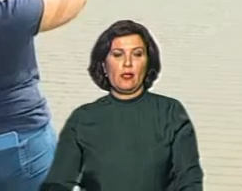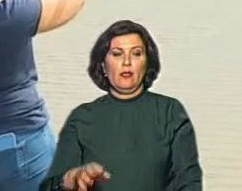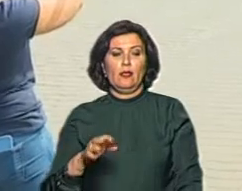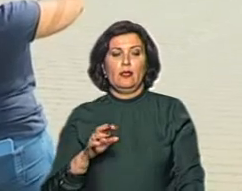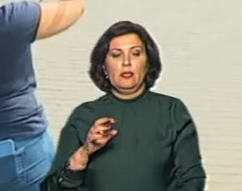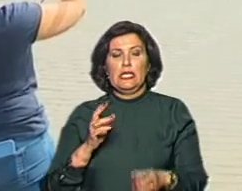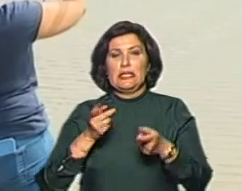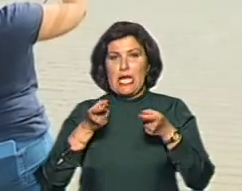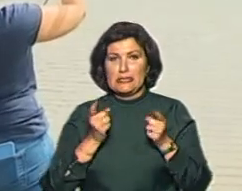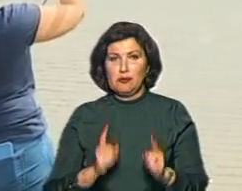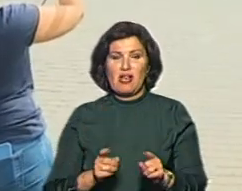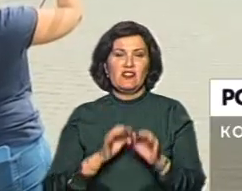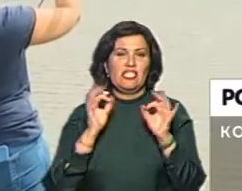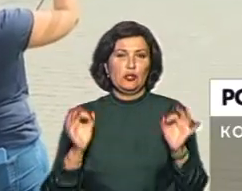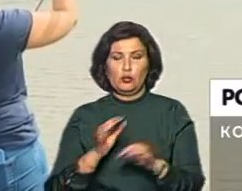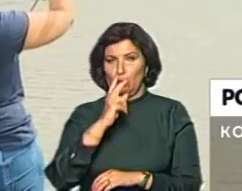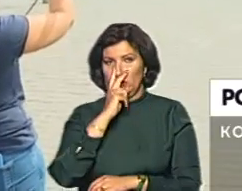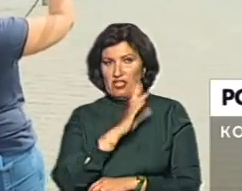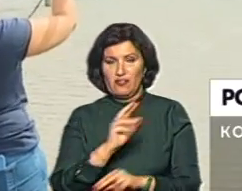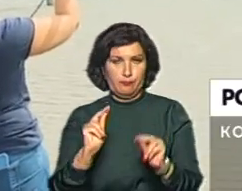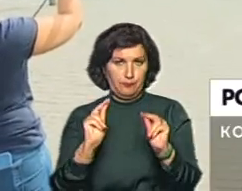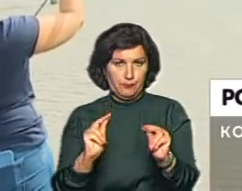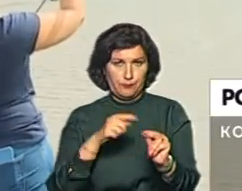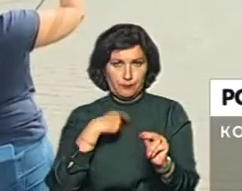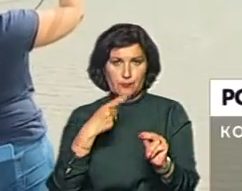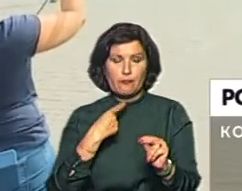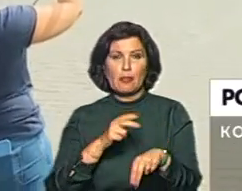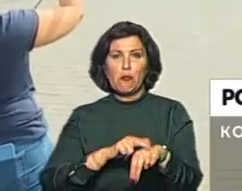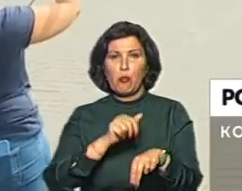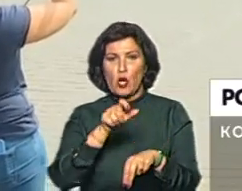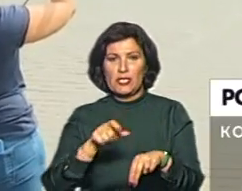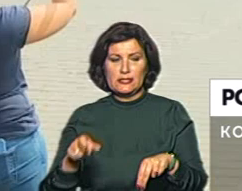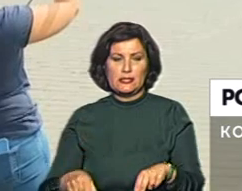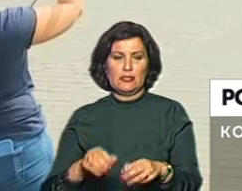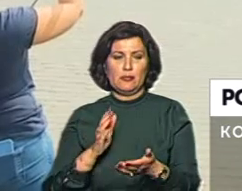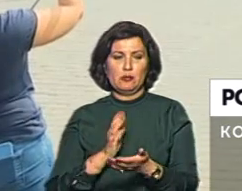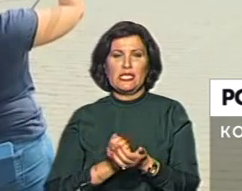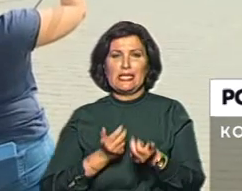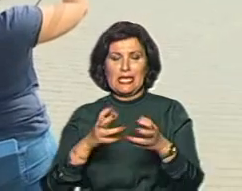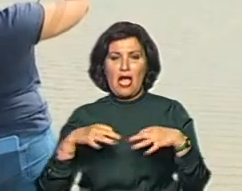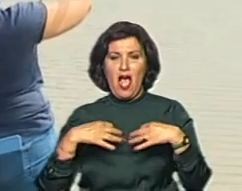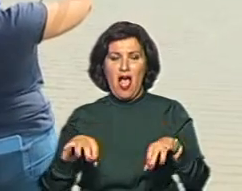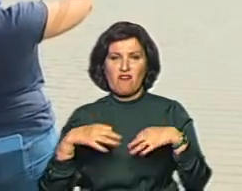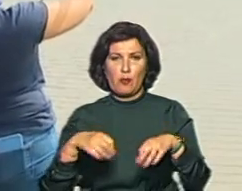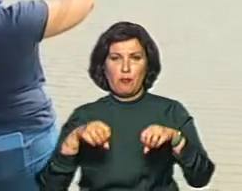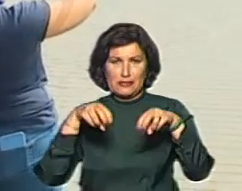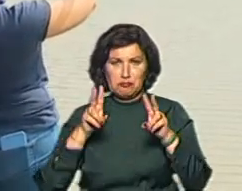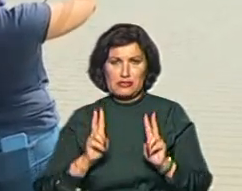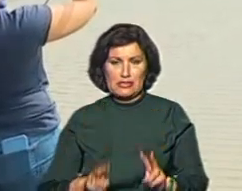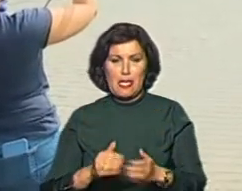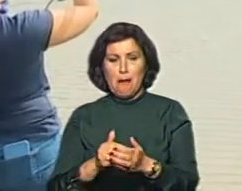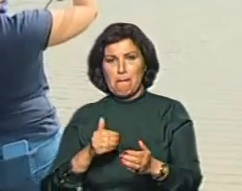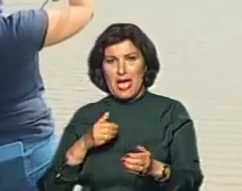Олексію, насправді нічого не видно, скажу чесно, тому що поліцейські поставили кілька автомобілів спеціальних